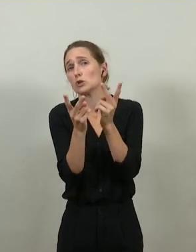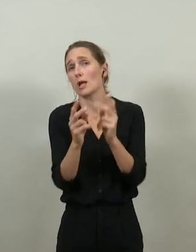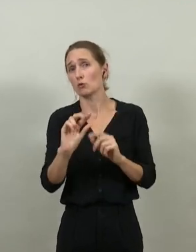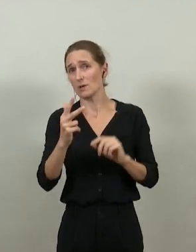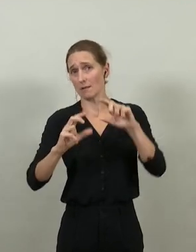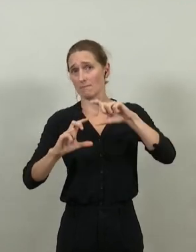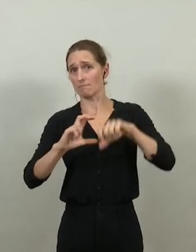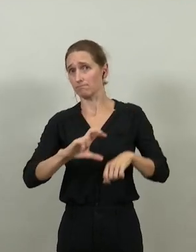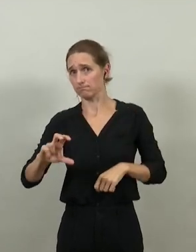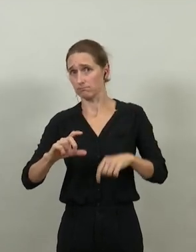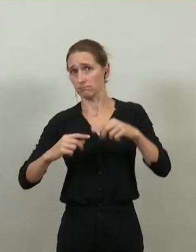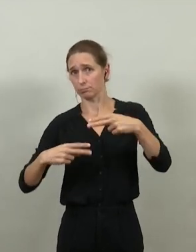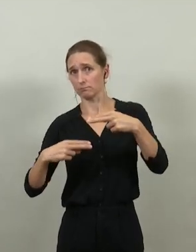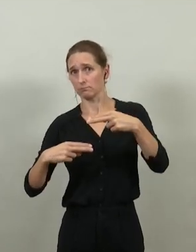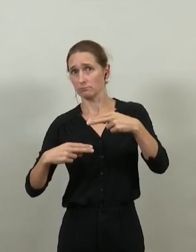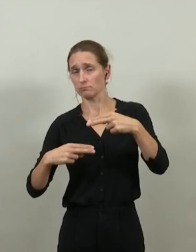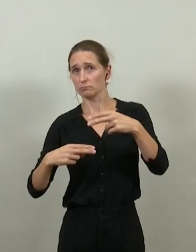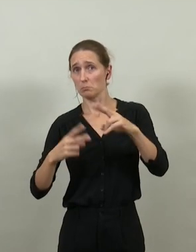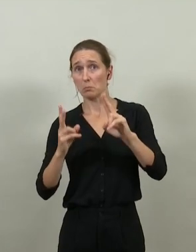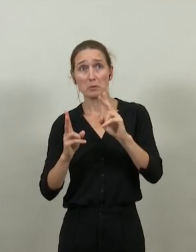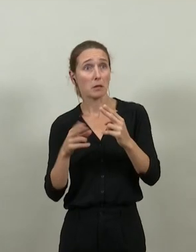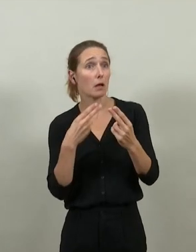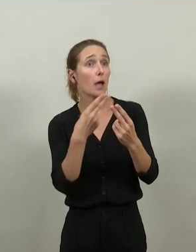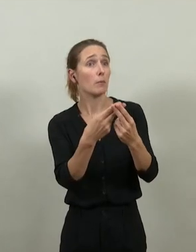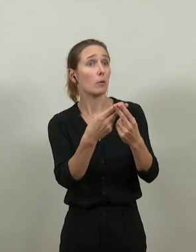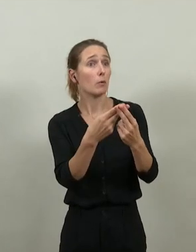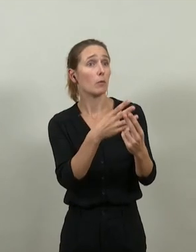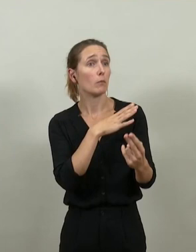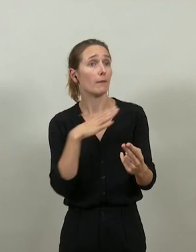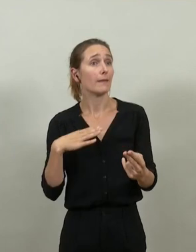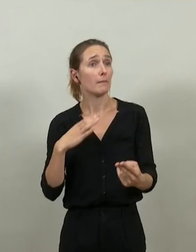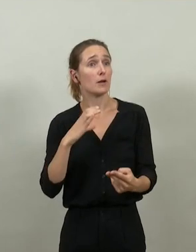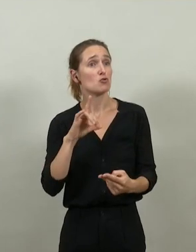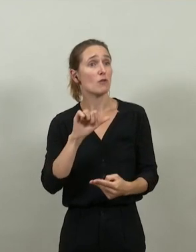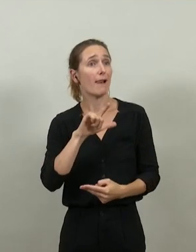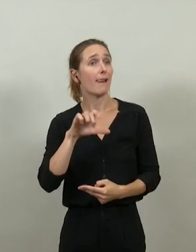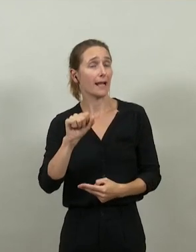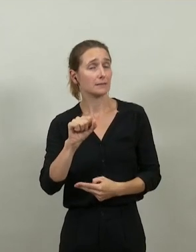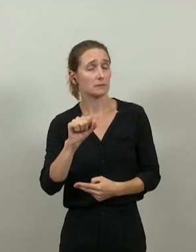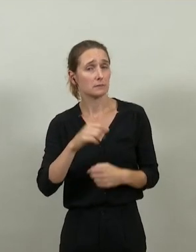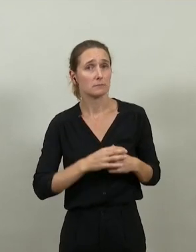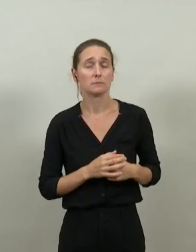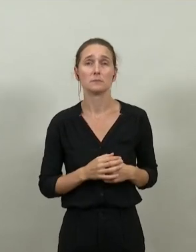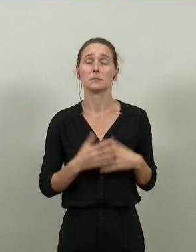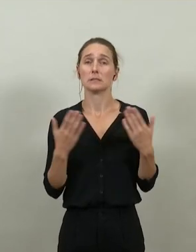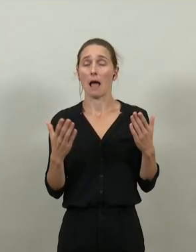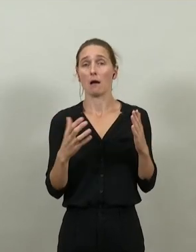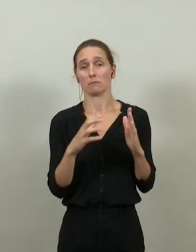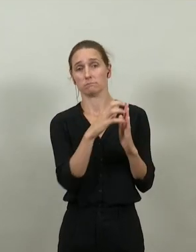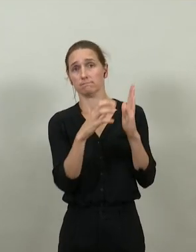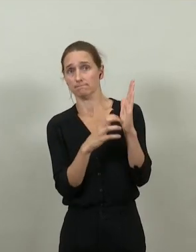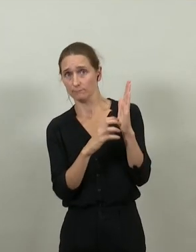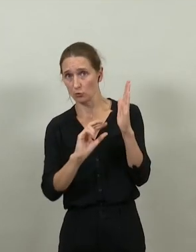alinéa qui d'ailleurs pourra répondre à la question que venait de signifier madame Chalas donc il était écrit